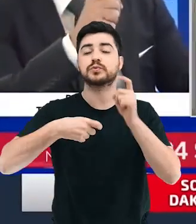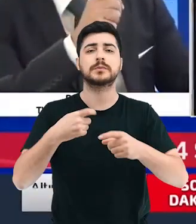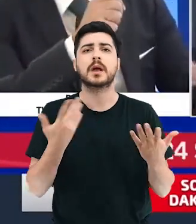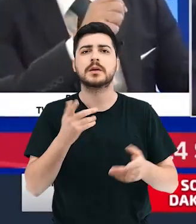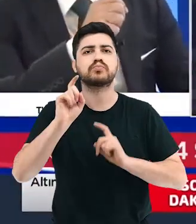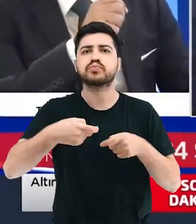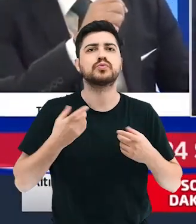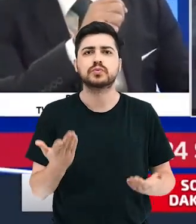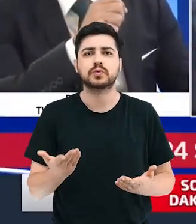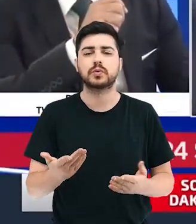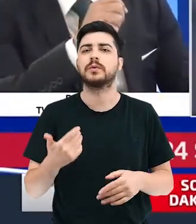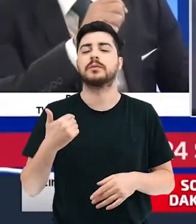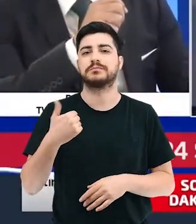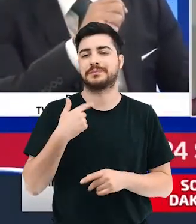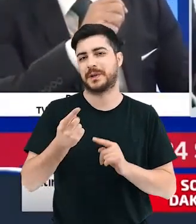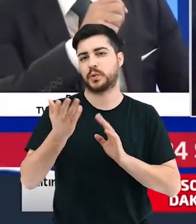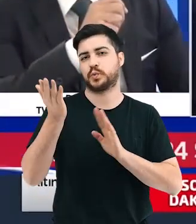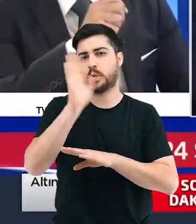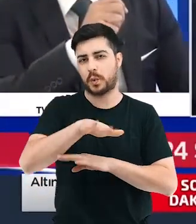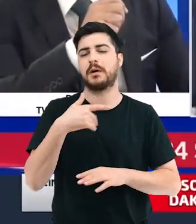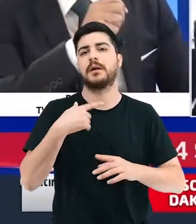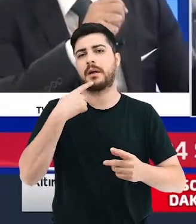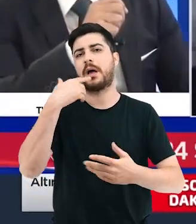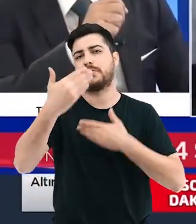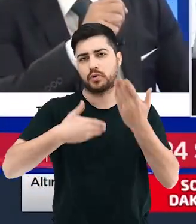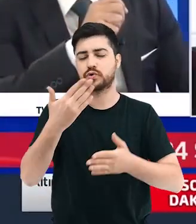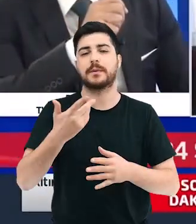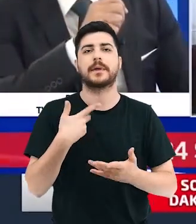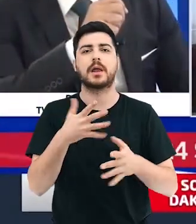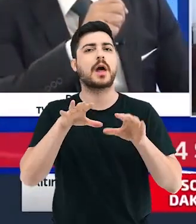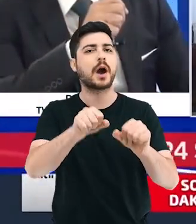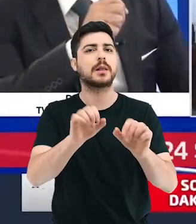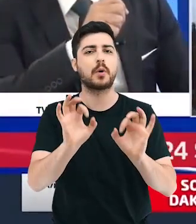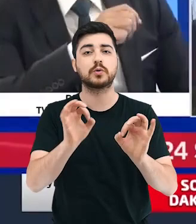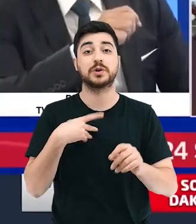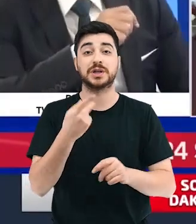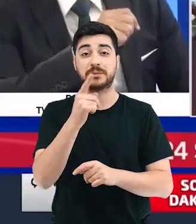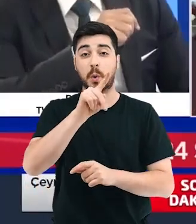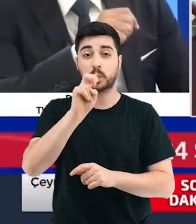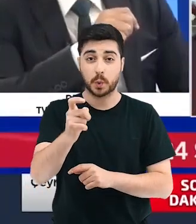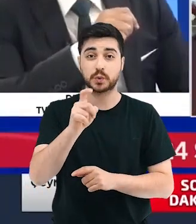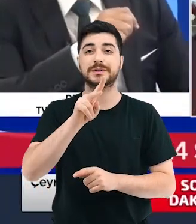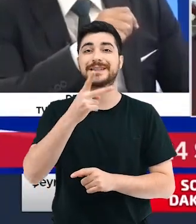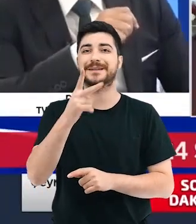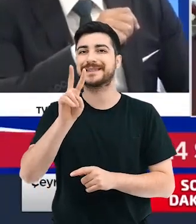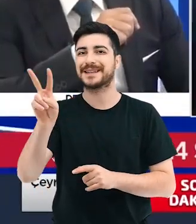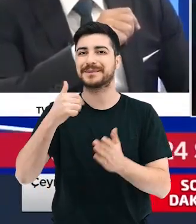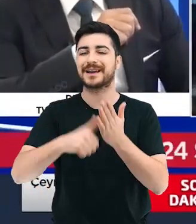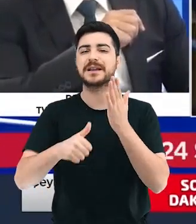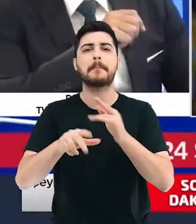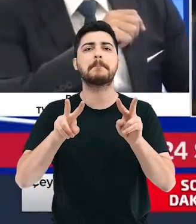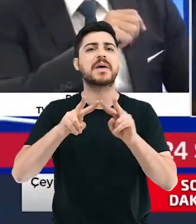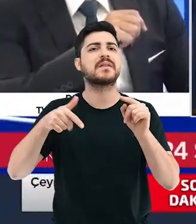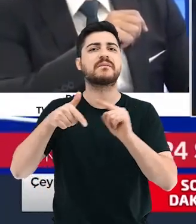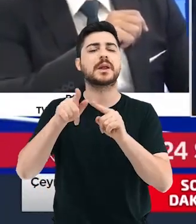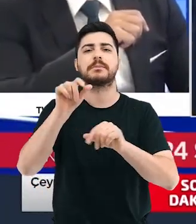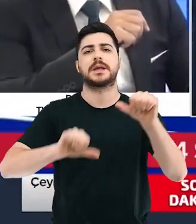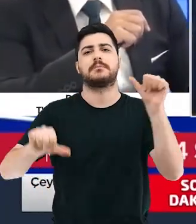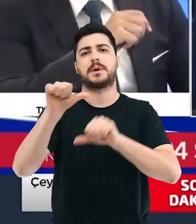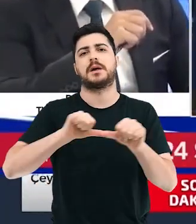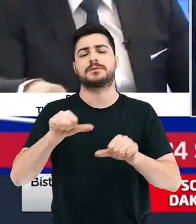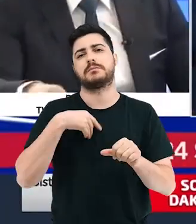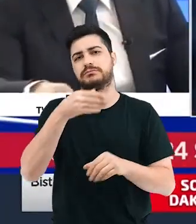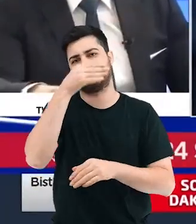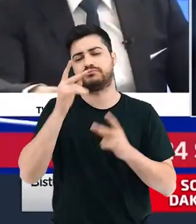biz tespit etmişiz. Nasıl tespit etmişiz? Biz biraz sonra söyleyeceğim ne kadar yakaladığımızı da. 2019 ve 2020 yıllarında metamfetamin